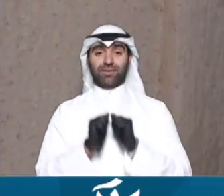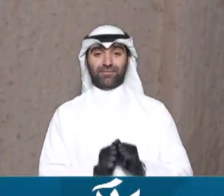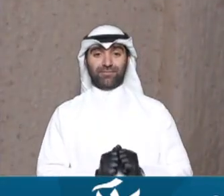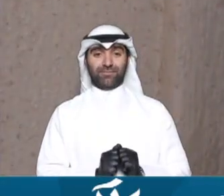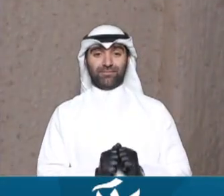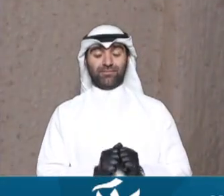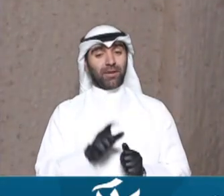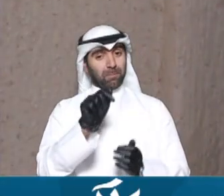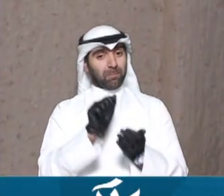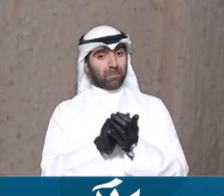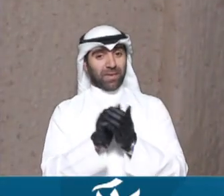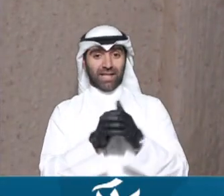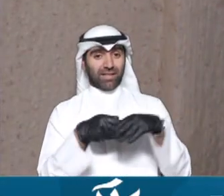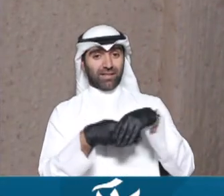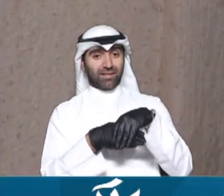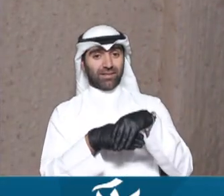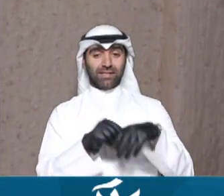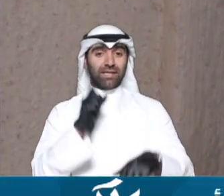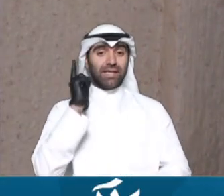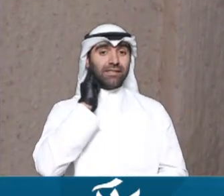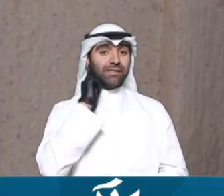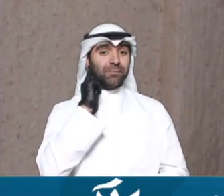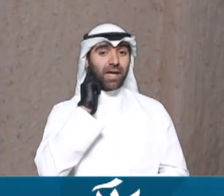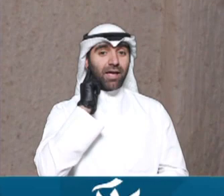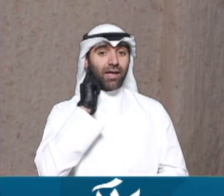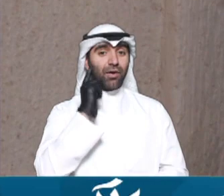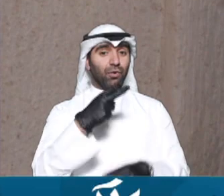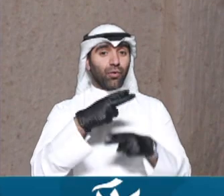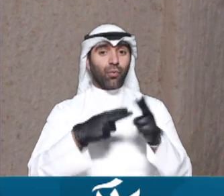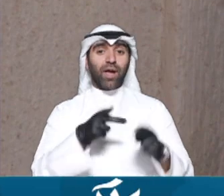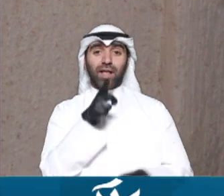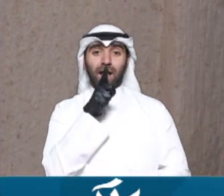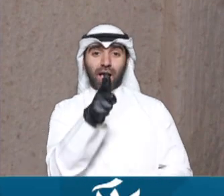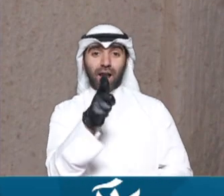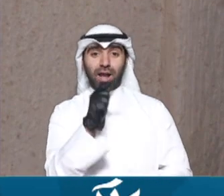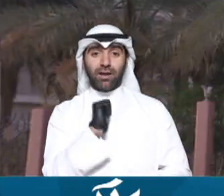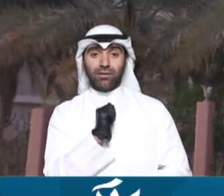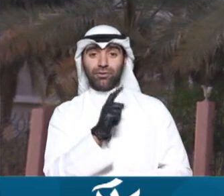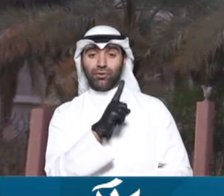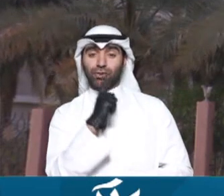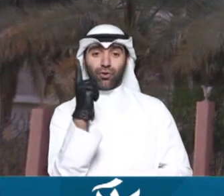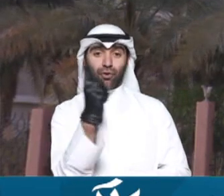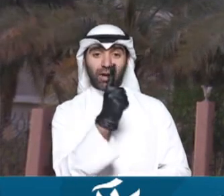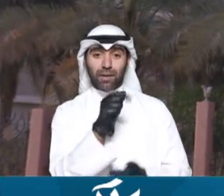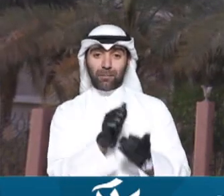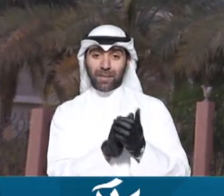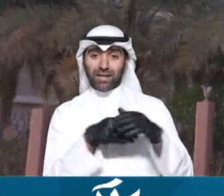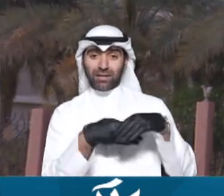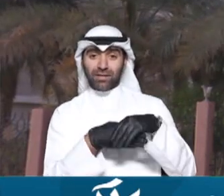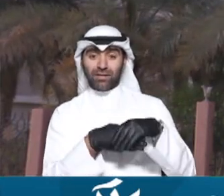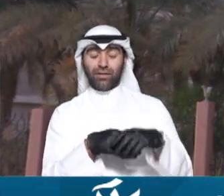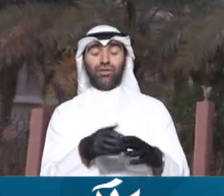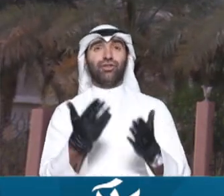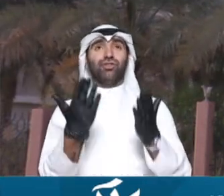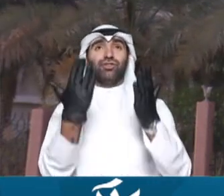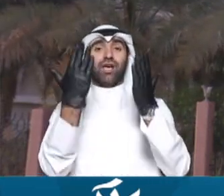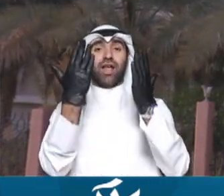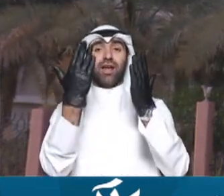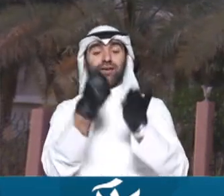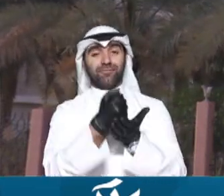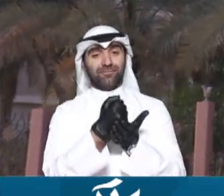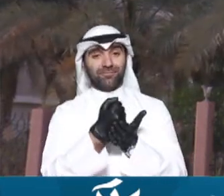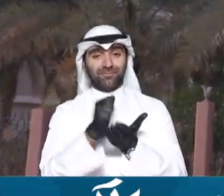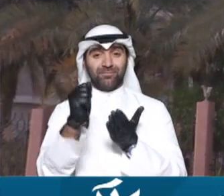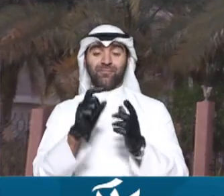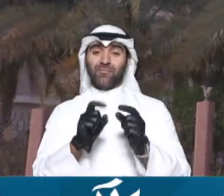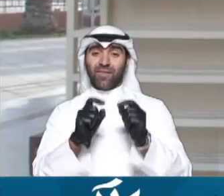ألزم بيتك، وأجرك وافي والحمد لله رب العالمين. وإن شاء الله شدة وتزول، وإن شاء الله نصوم شهر رمضان.